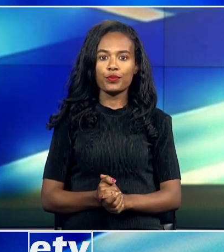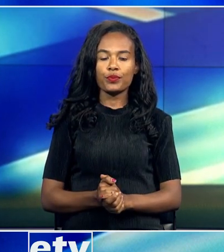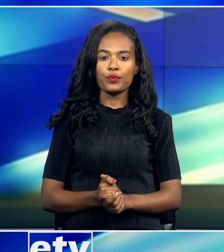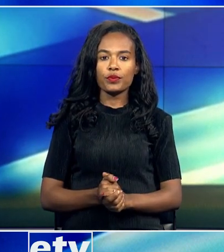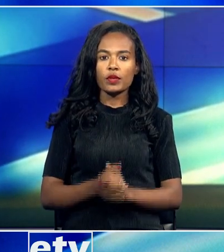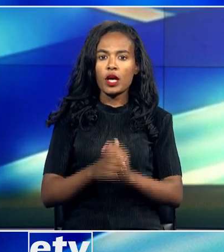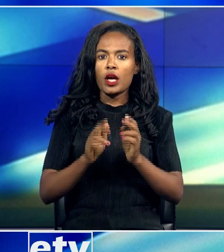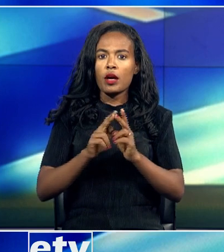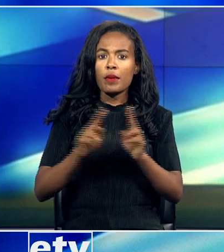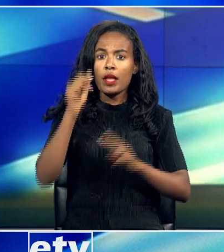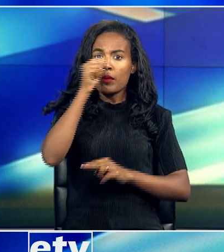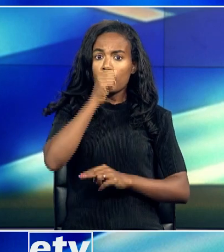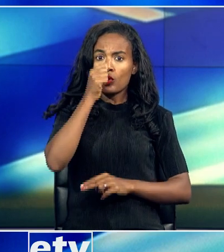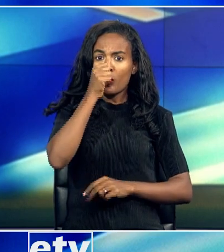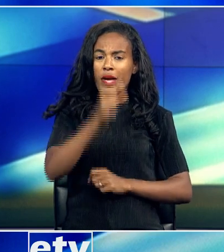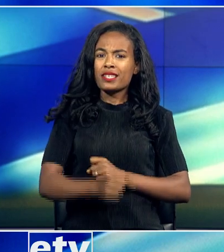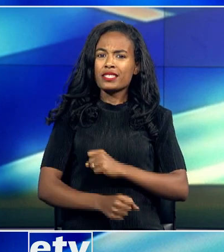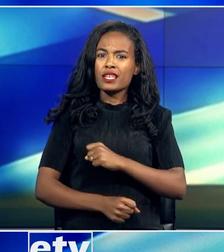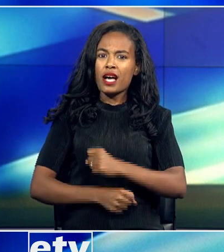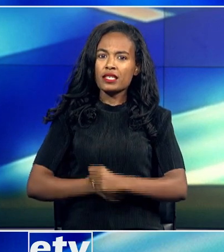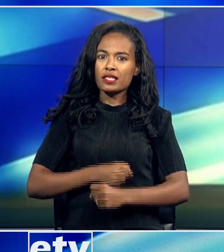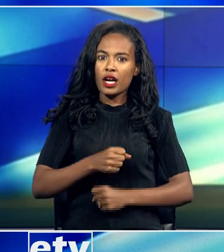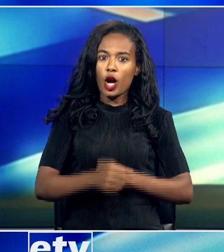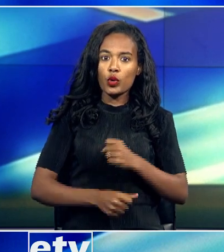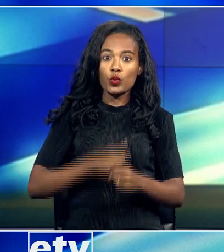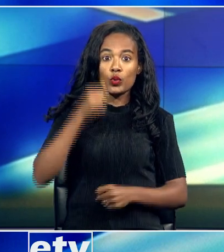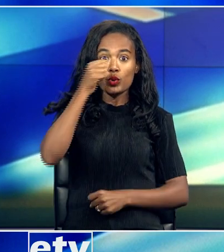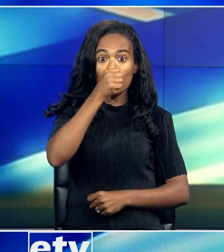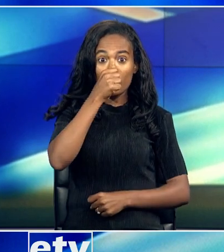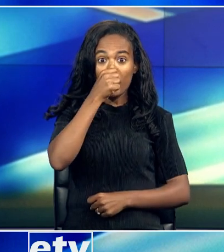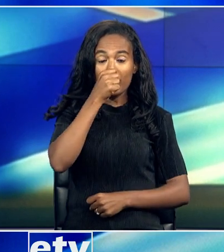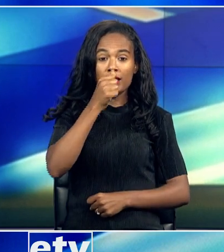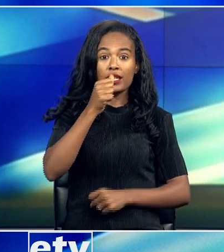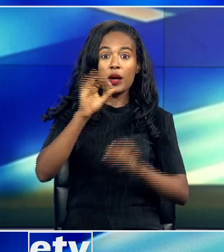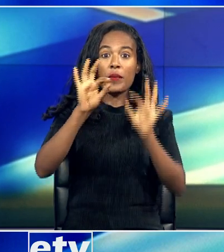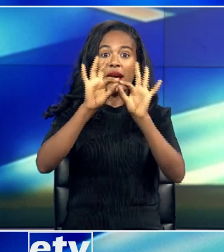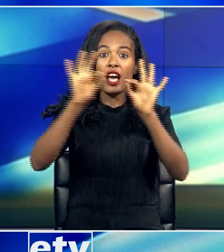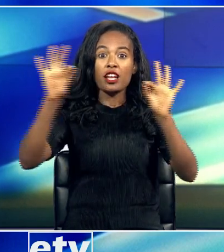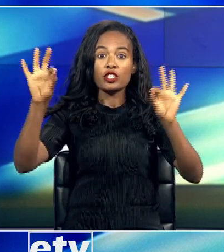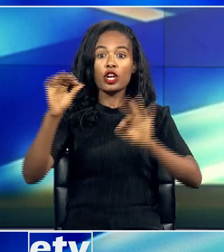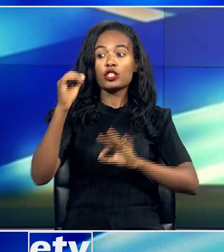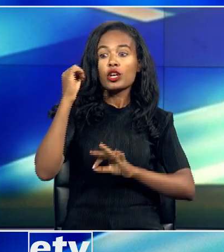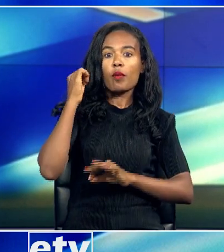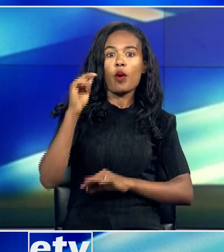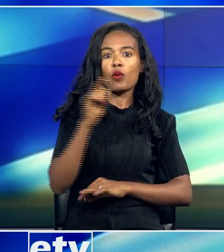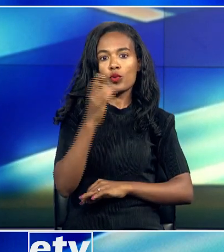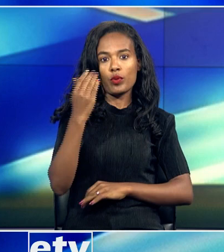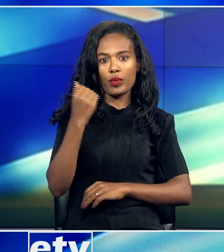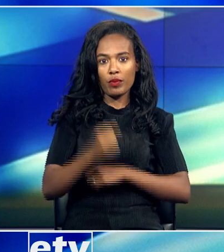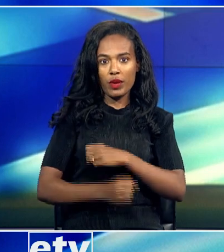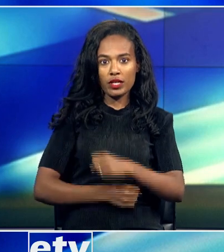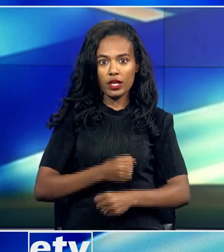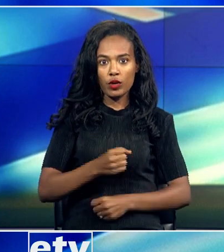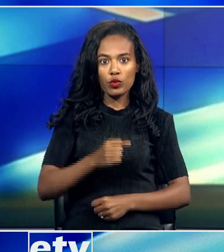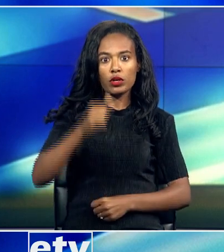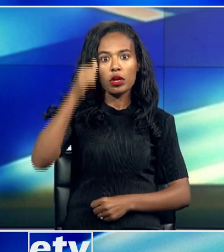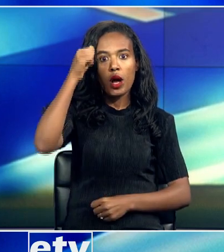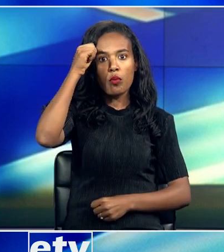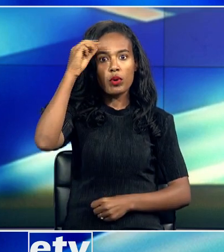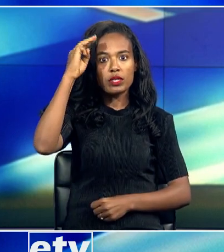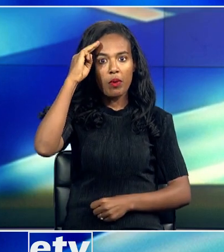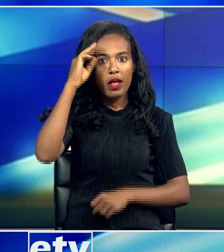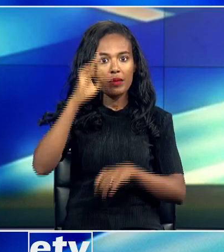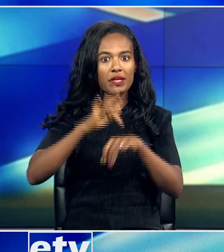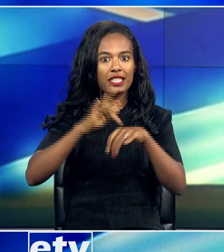ጅግ በጣም ኢትዮጵያን ሲያሰቃዩ ኢትዮጵያንም ሲያሰቃዩ ከመጋረጃ ጀርባ ሆኖ ነበር የሚያሰቃዩት። ለምሳሌና አቦይ ስብሐት መጥቀስ